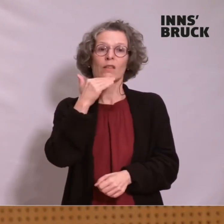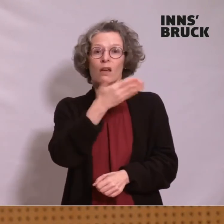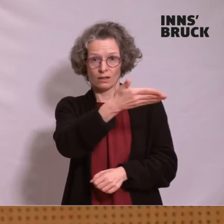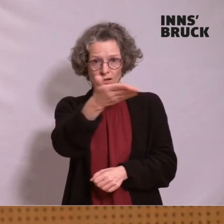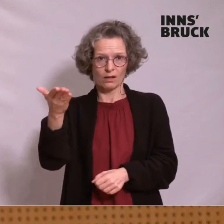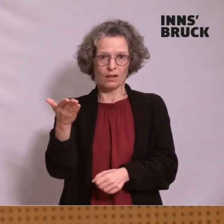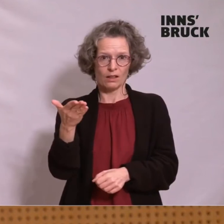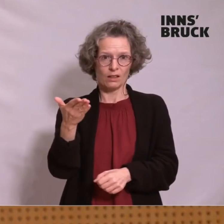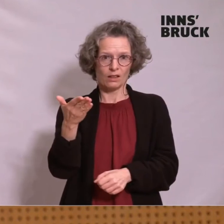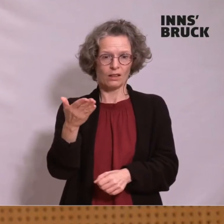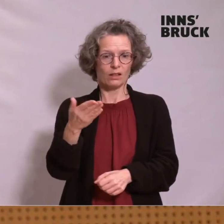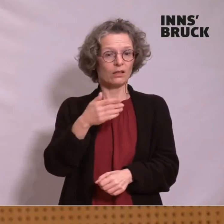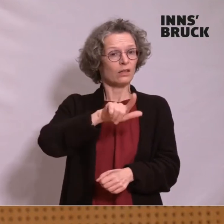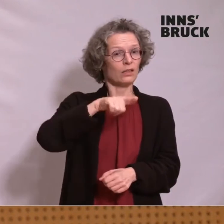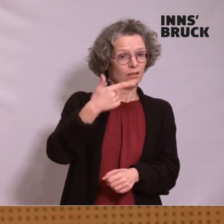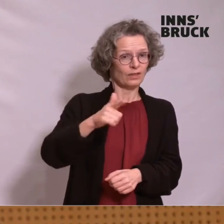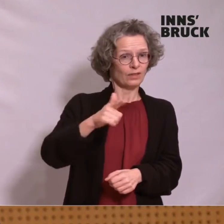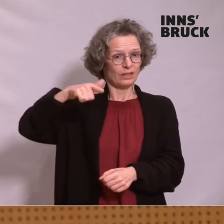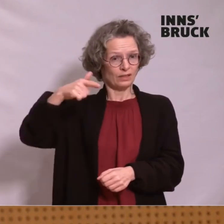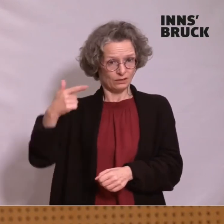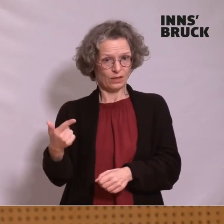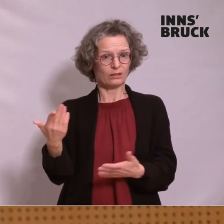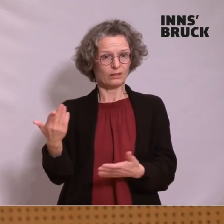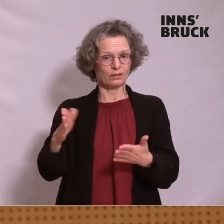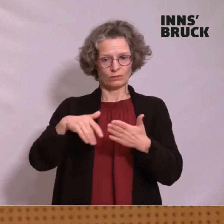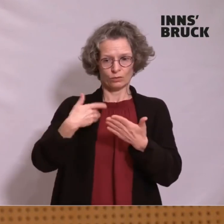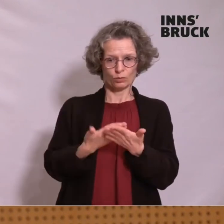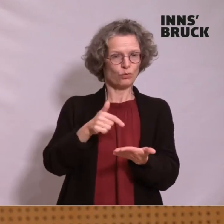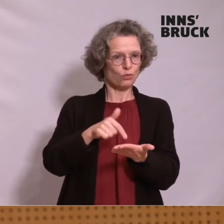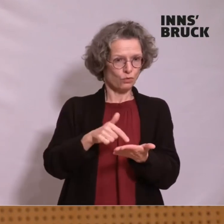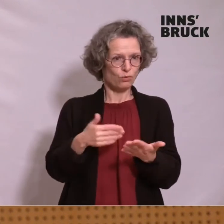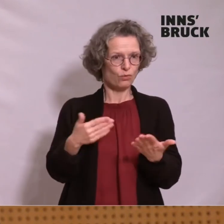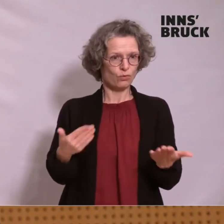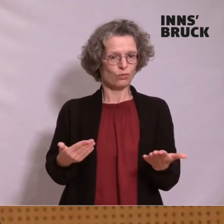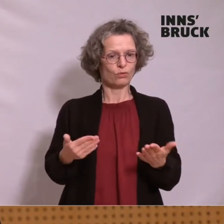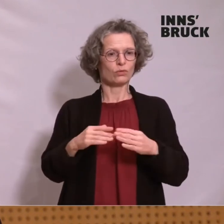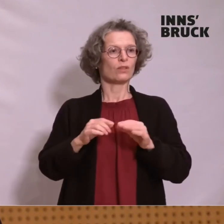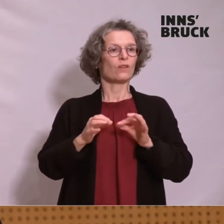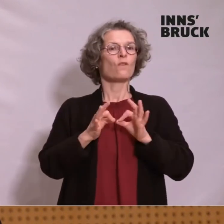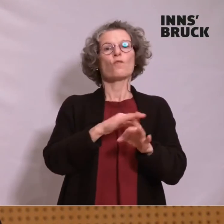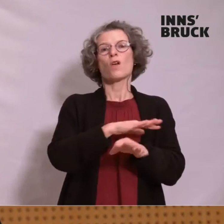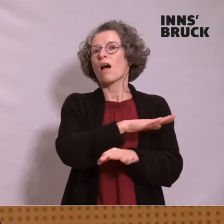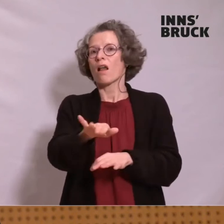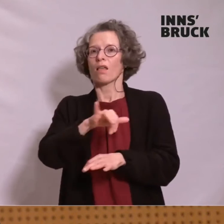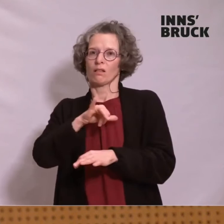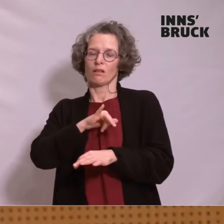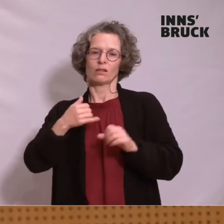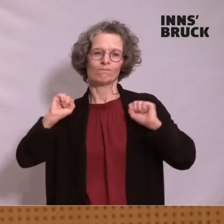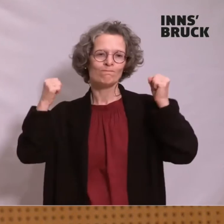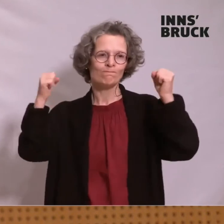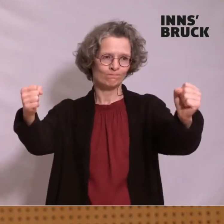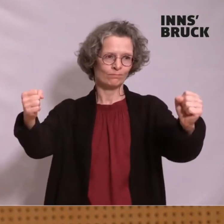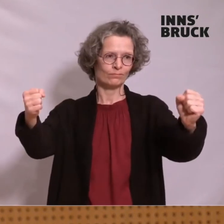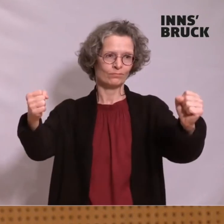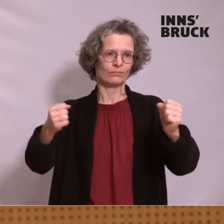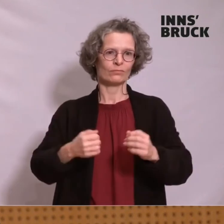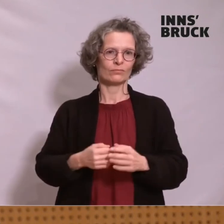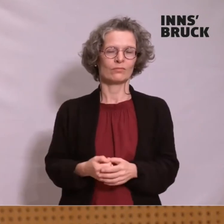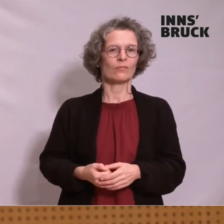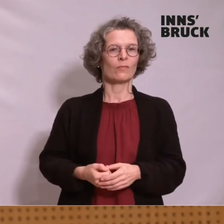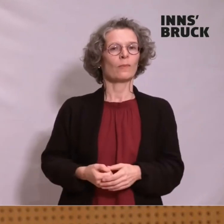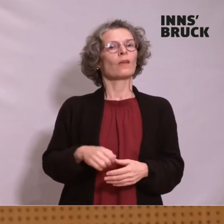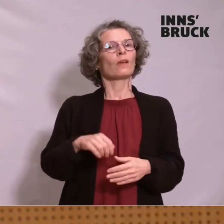die 2020 in diesem Sinne und somit in unser aller Interesse gehandelt haben. Ein